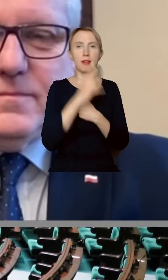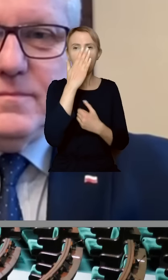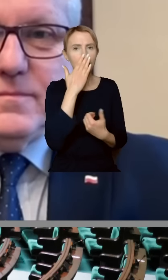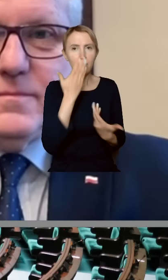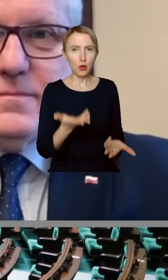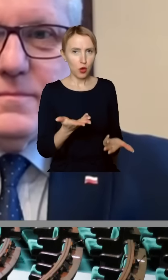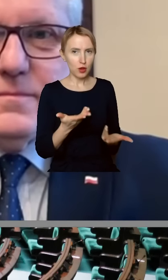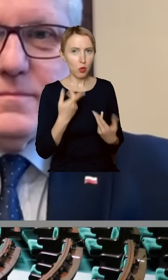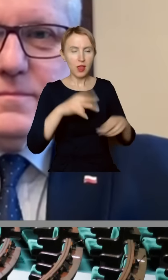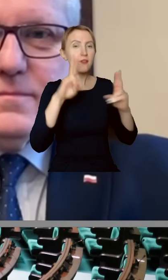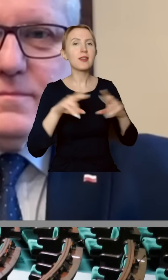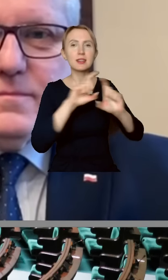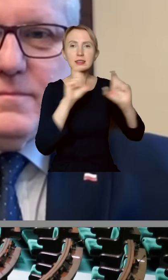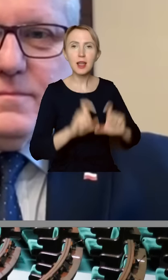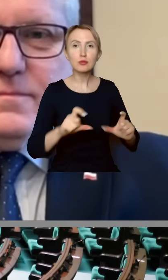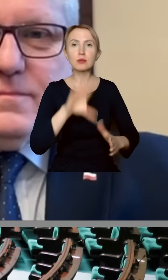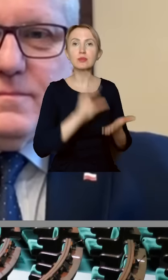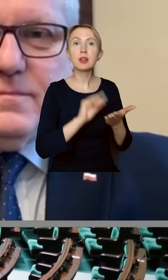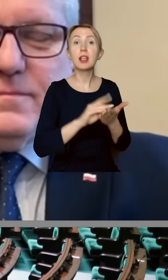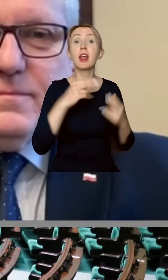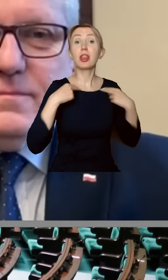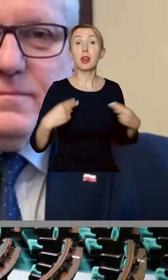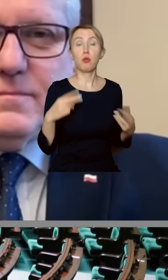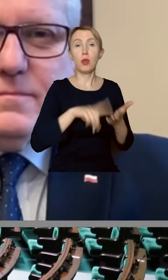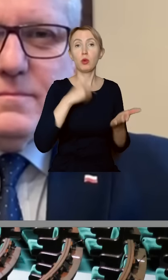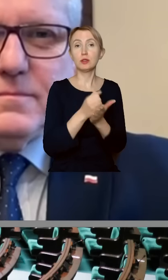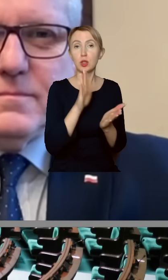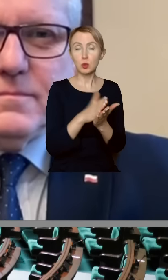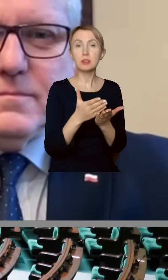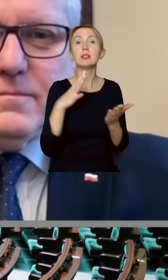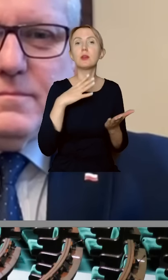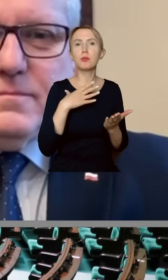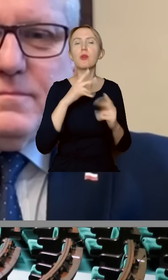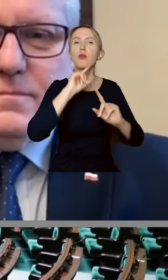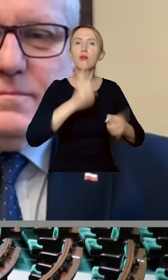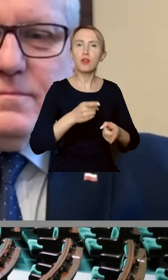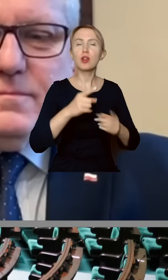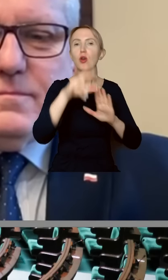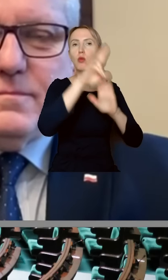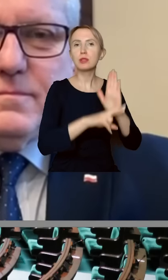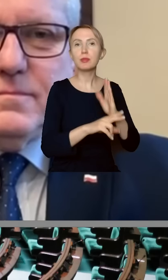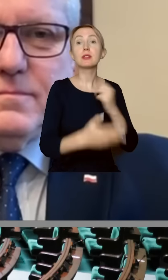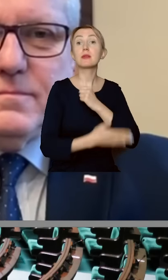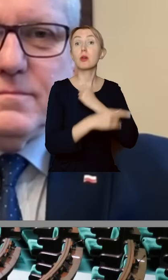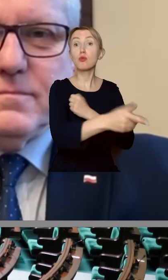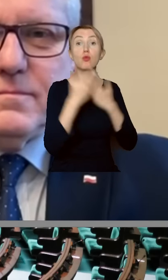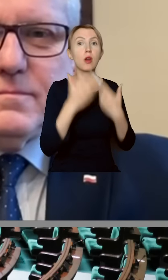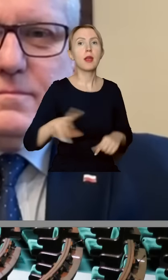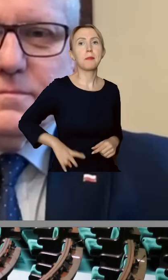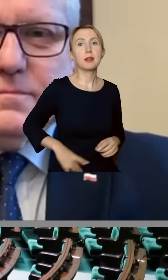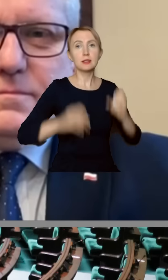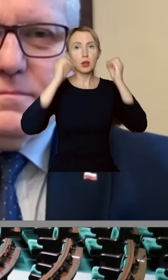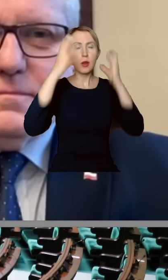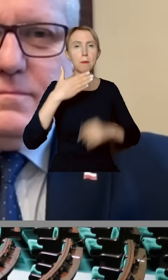jak bumerang. Trybunał Konstytucyjny wydał wyrok w sprawie mediów publicznych. Chodzi o przepisy, na podstawie których minister kultury